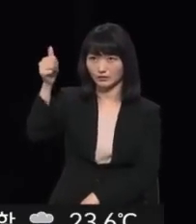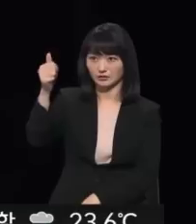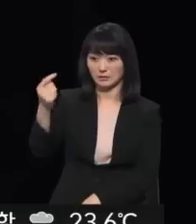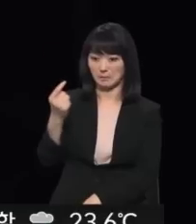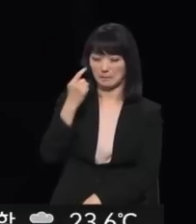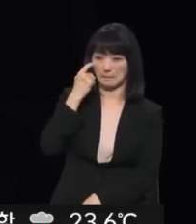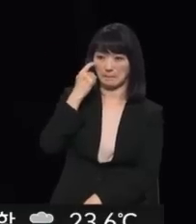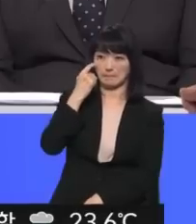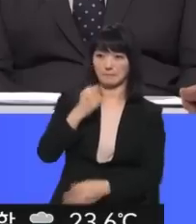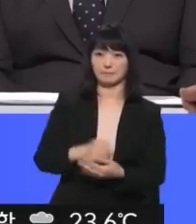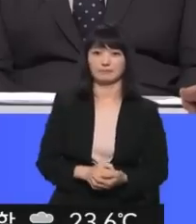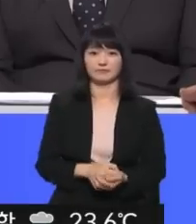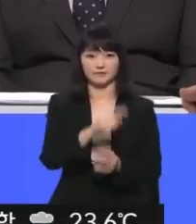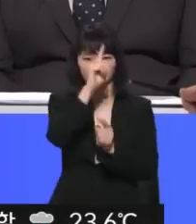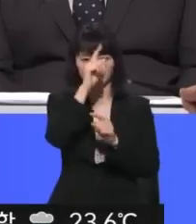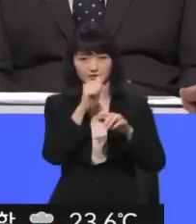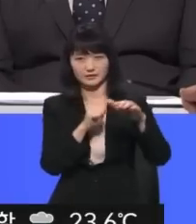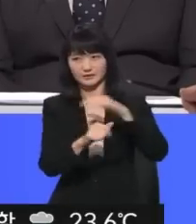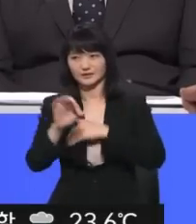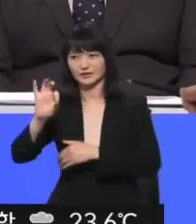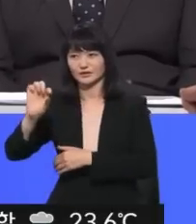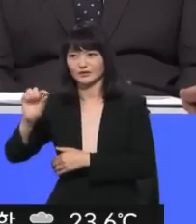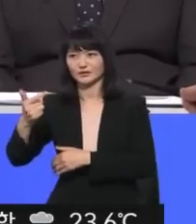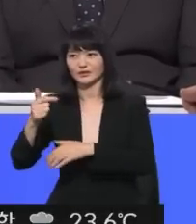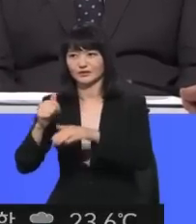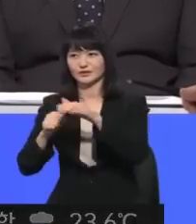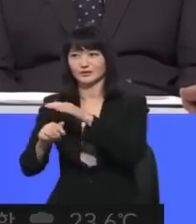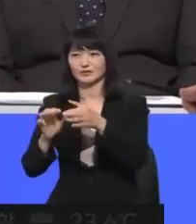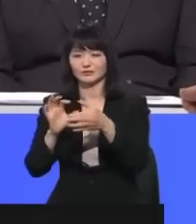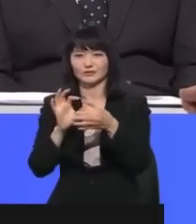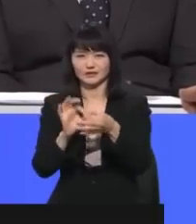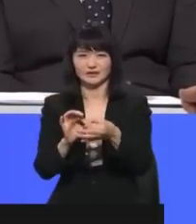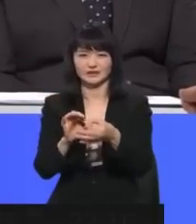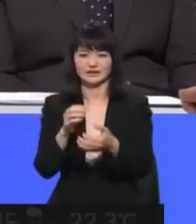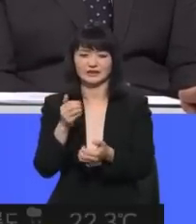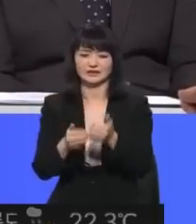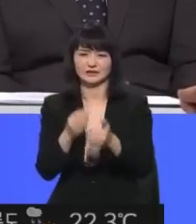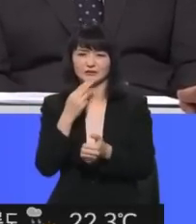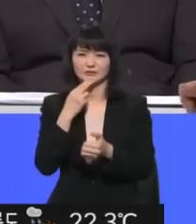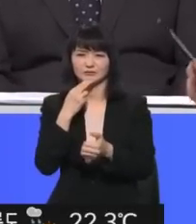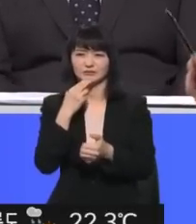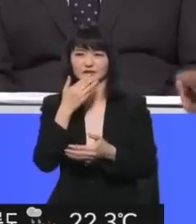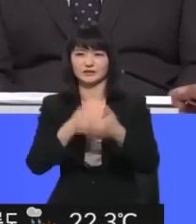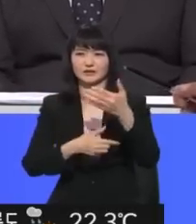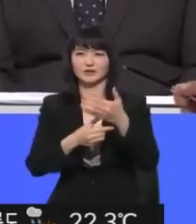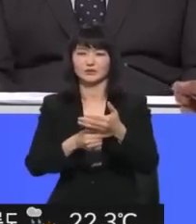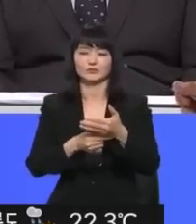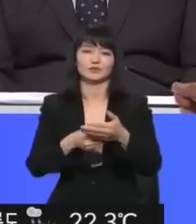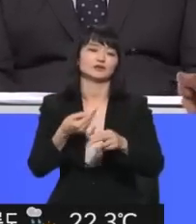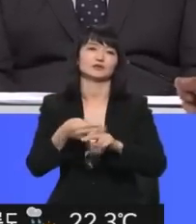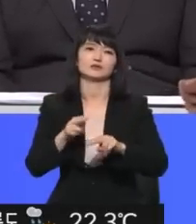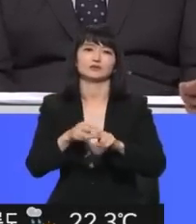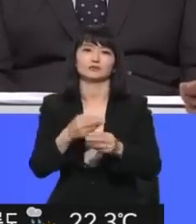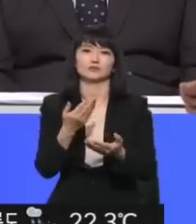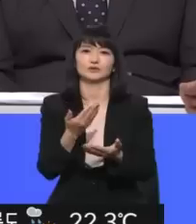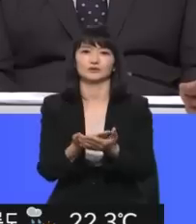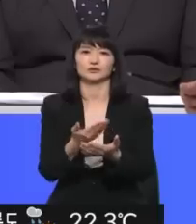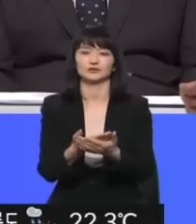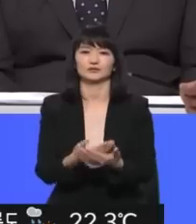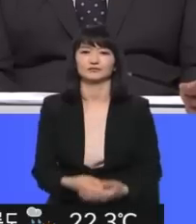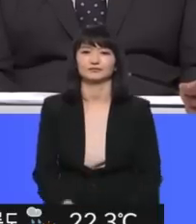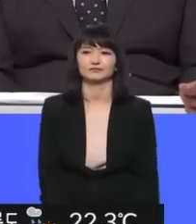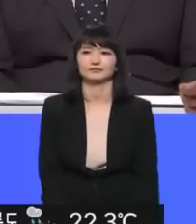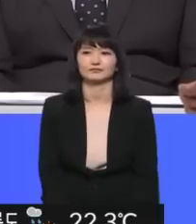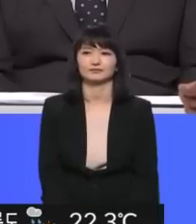대통령과의 관계 처럼 악화되지 않게 썰전 나오면서 영화표 2장 주세요 이것이 행사하고 보러 간다고 해야 드리는 그럴 수 있는 거